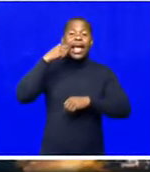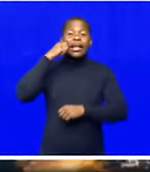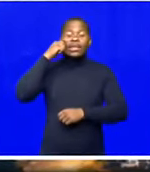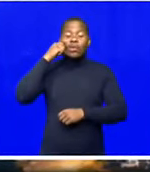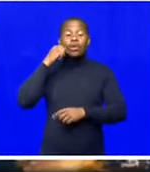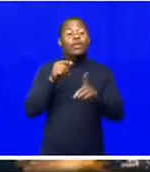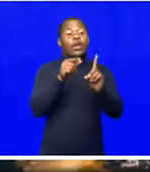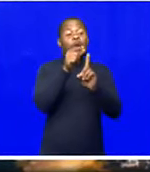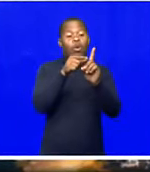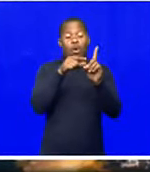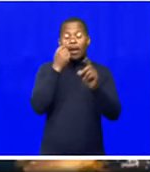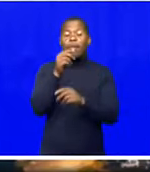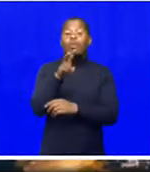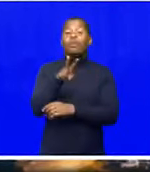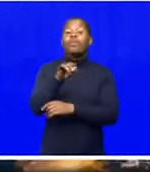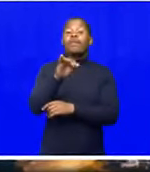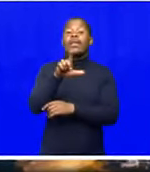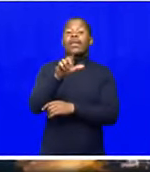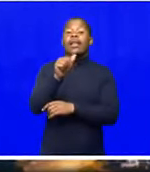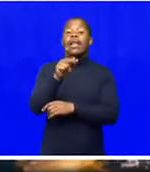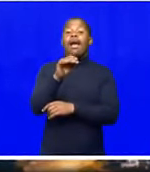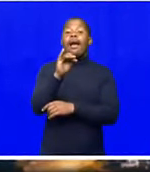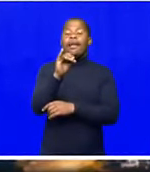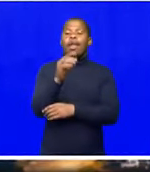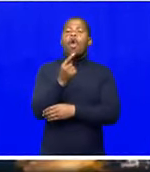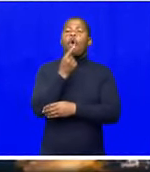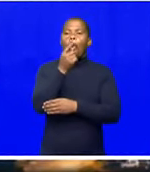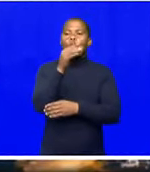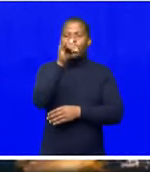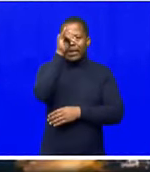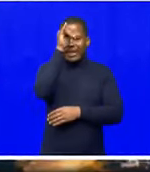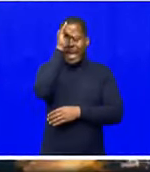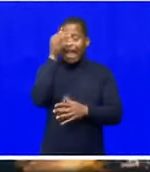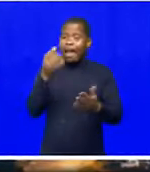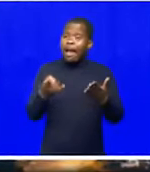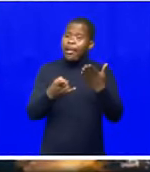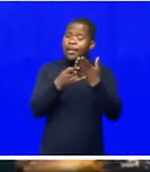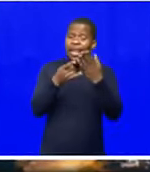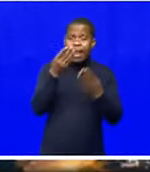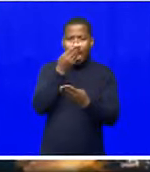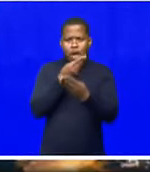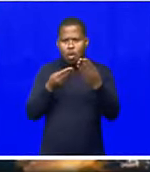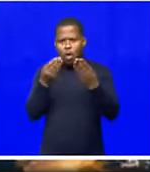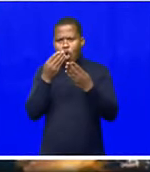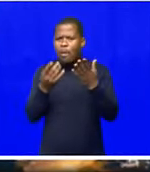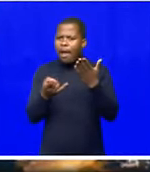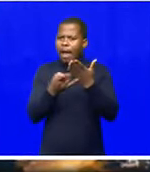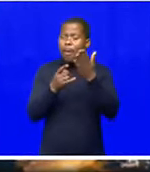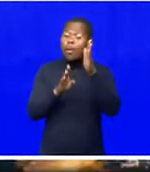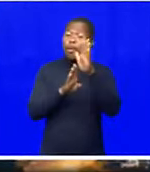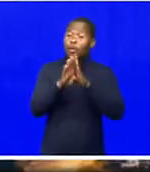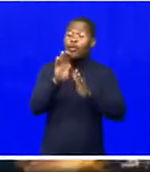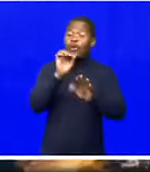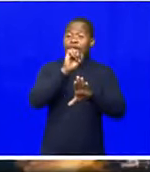ithi tifundvo temakhono tingadlala inzima lenkulu ekuthuthukiseni umnotho welive kungako le nkhundla